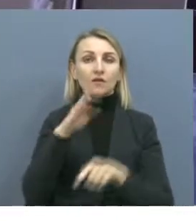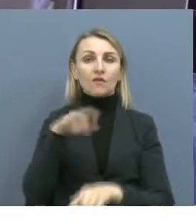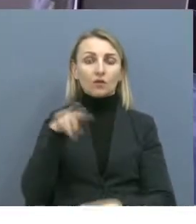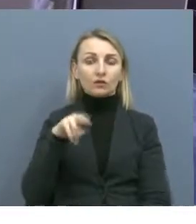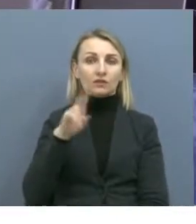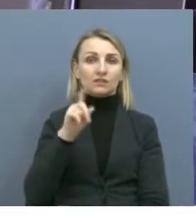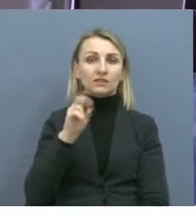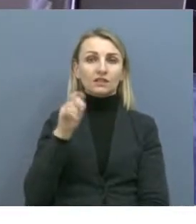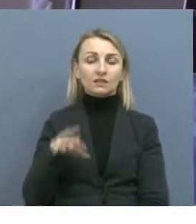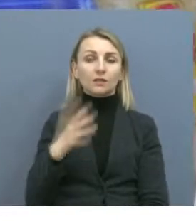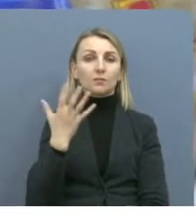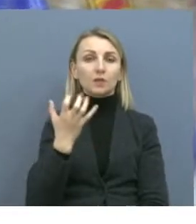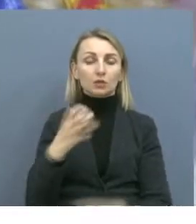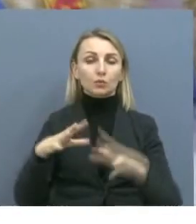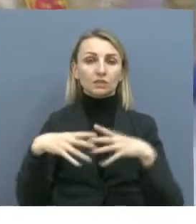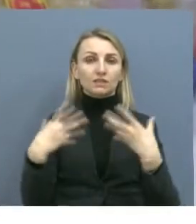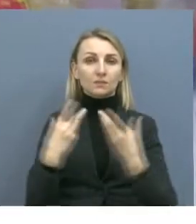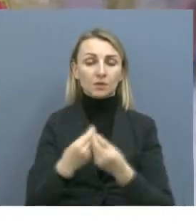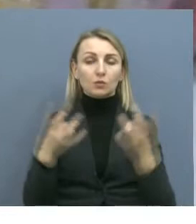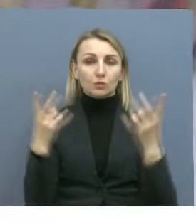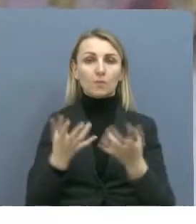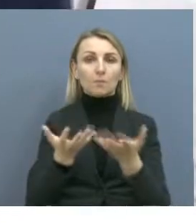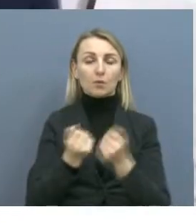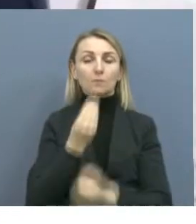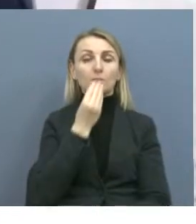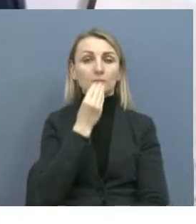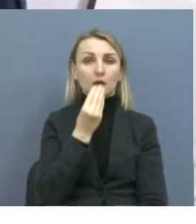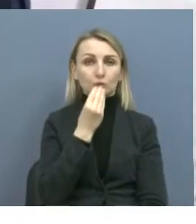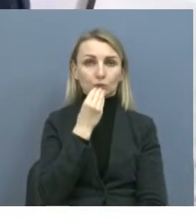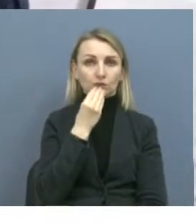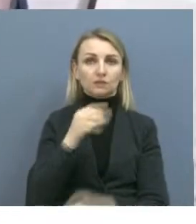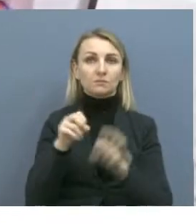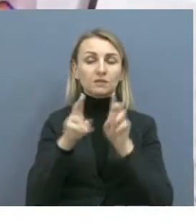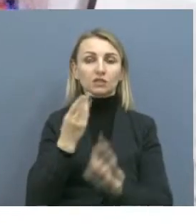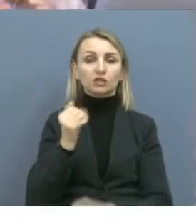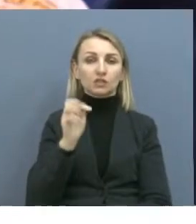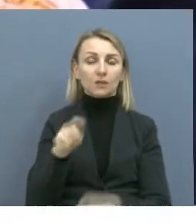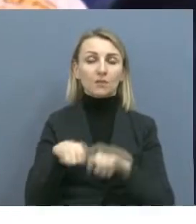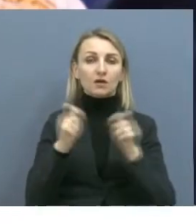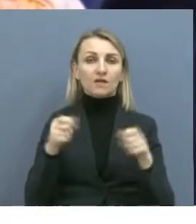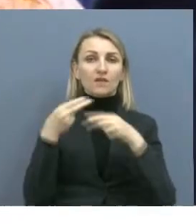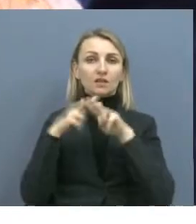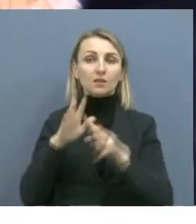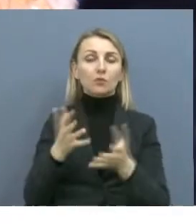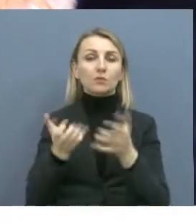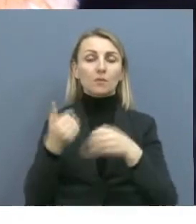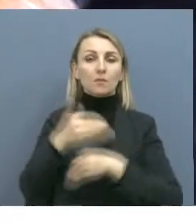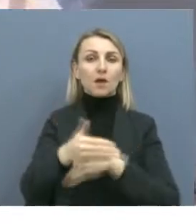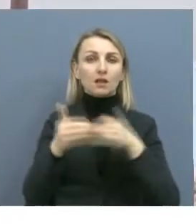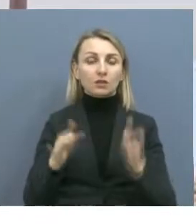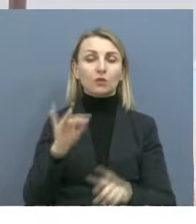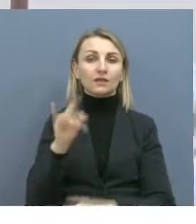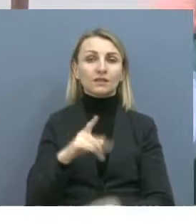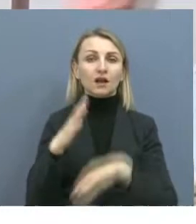«Зекет», 500 нуждающихся семей получат продукты питания. Специальный штаб, созданный в Нур-Султане, будет принимать посылку из